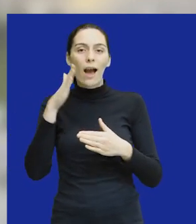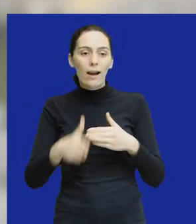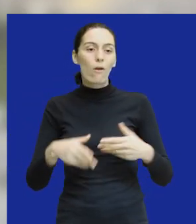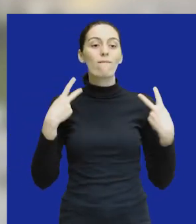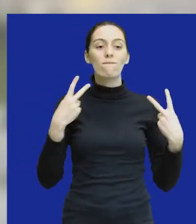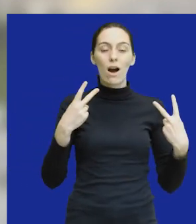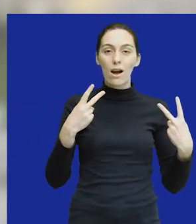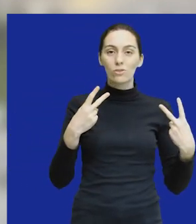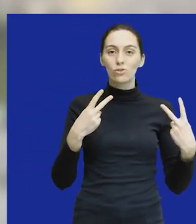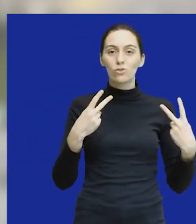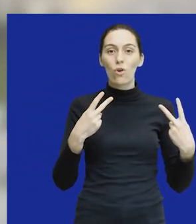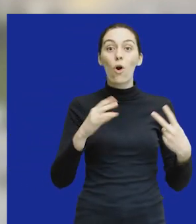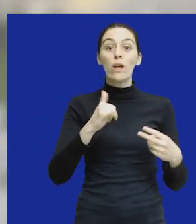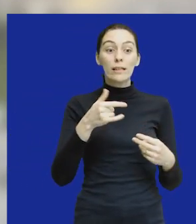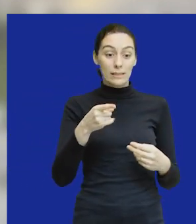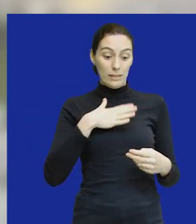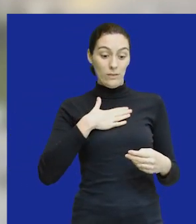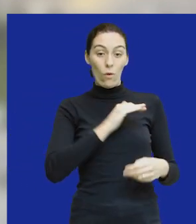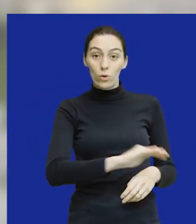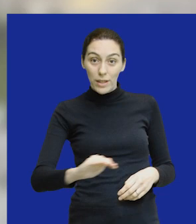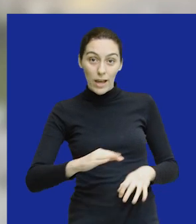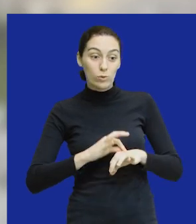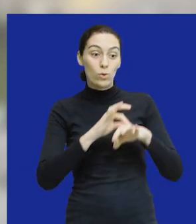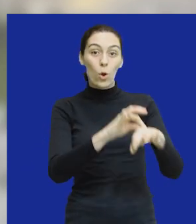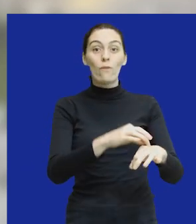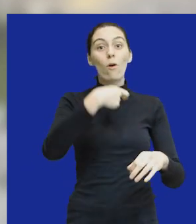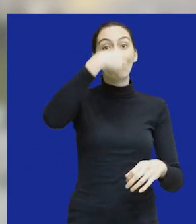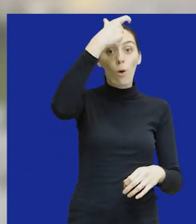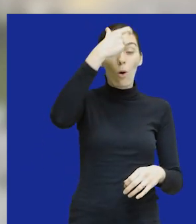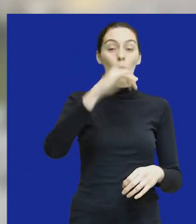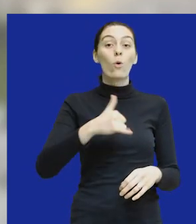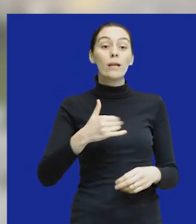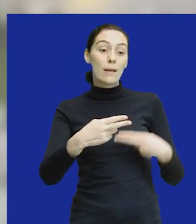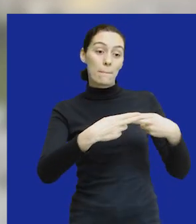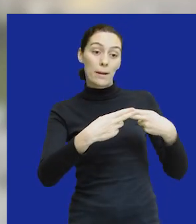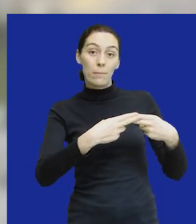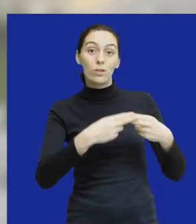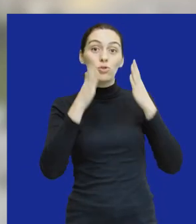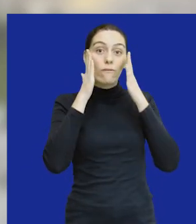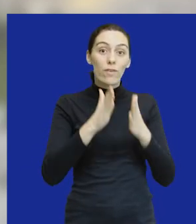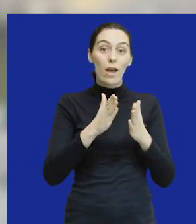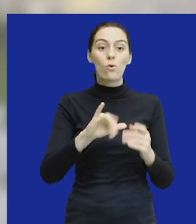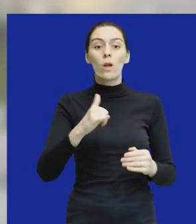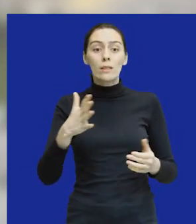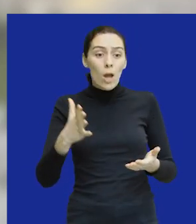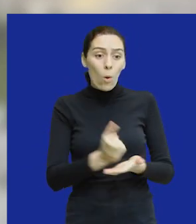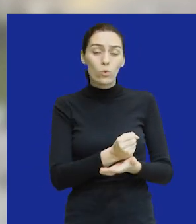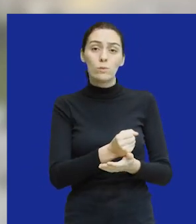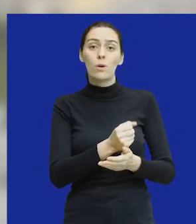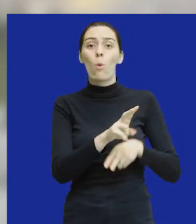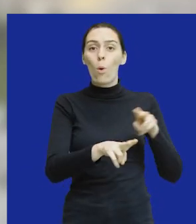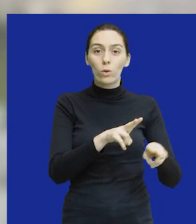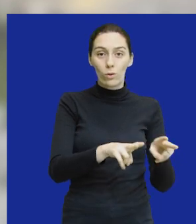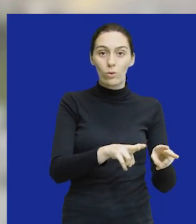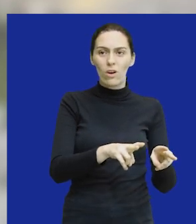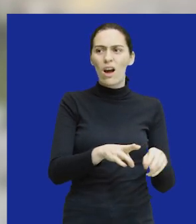jesi li doveo svoju djecu Bogu, jesi li im približio vjeru, jesi li uspio u odgoju svoje djece, a sad jesi li